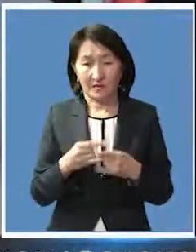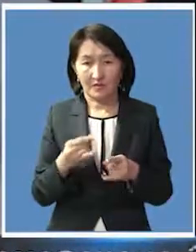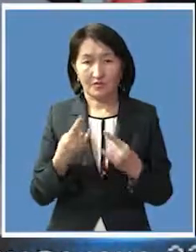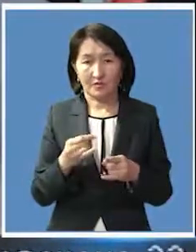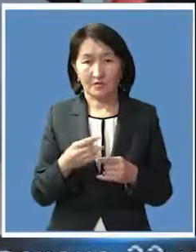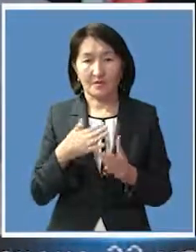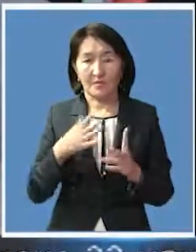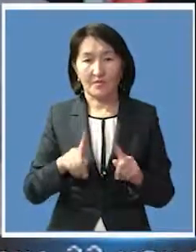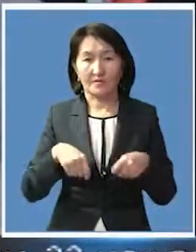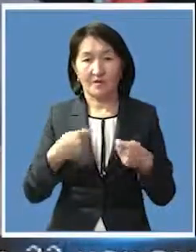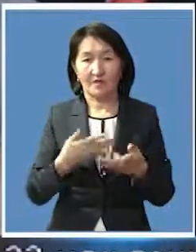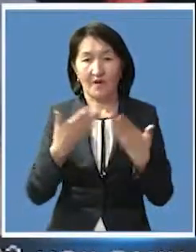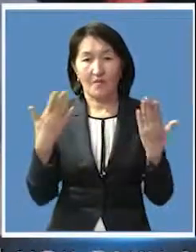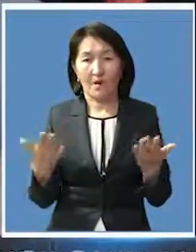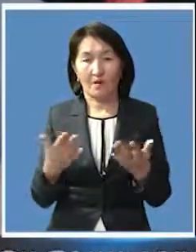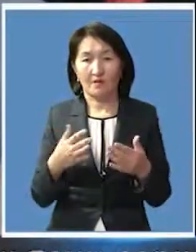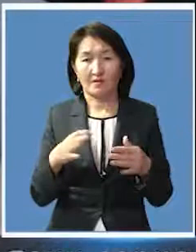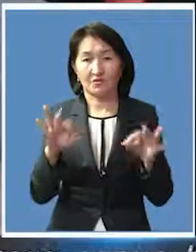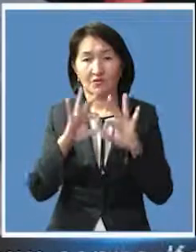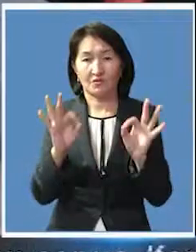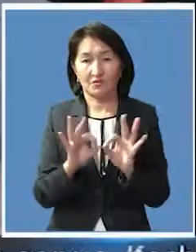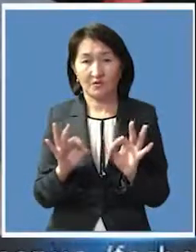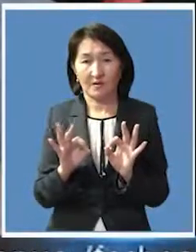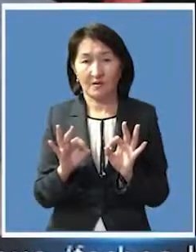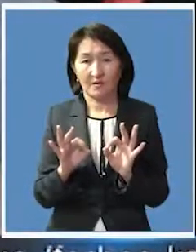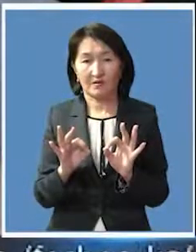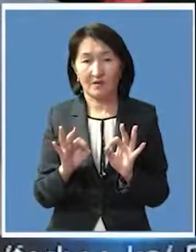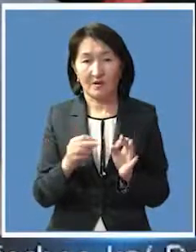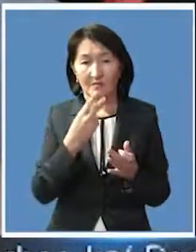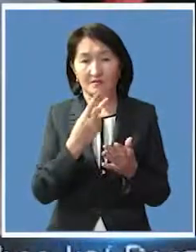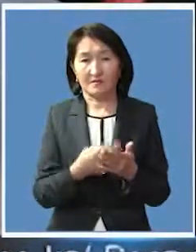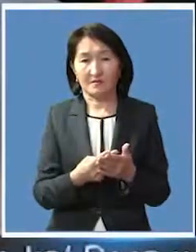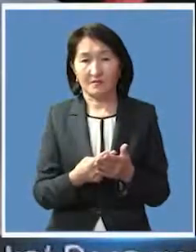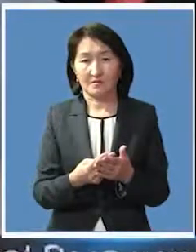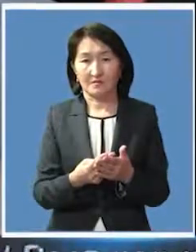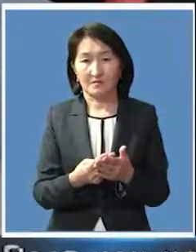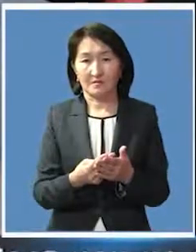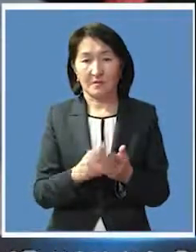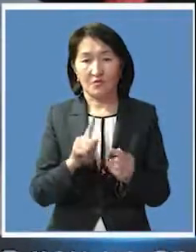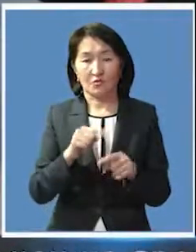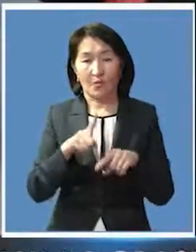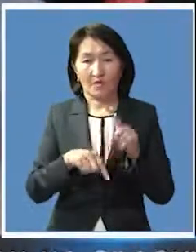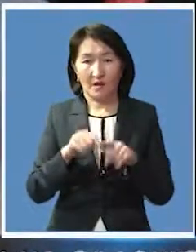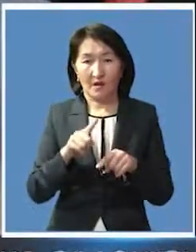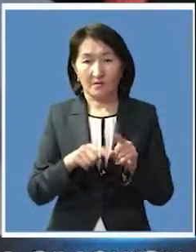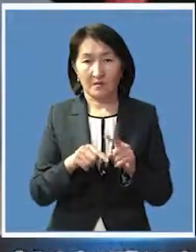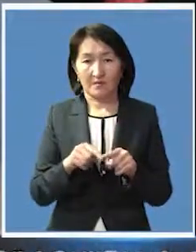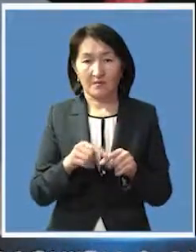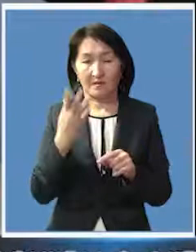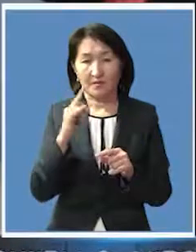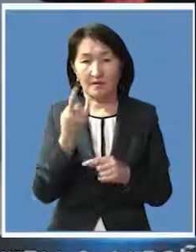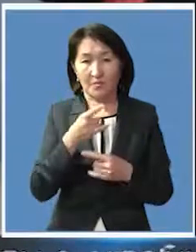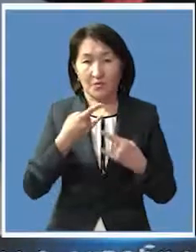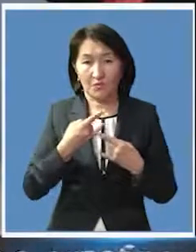символическое, придаем большое символическое значение этой акции, чтобы родители уже при рождении ребенка